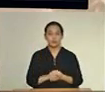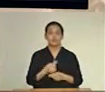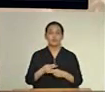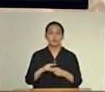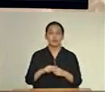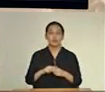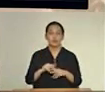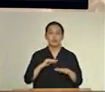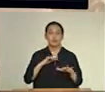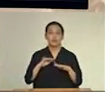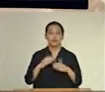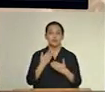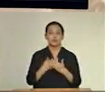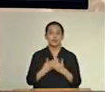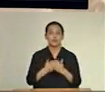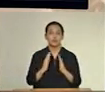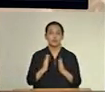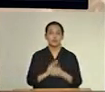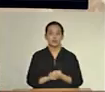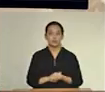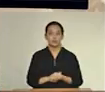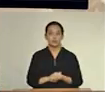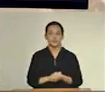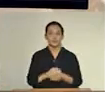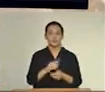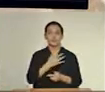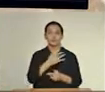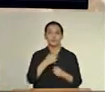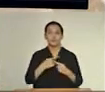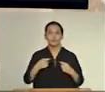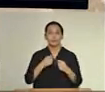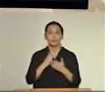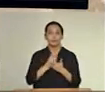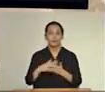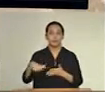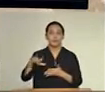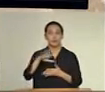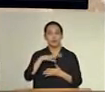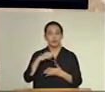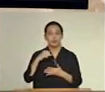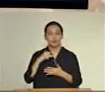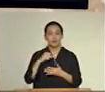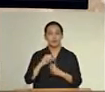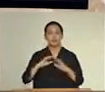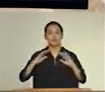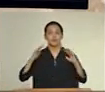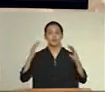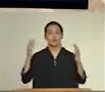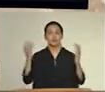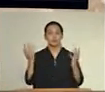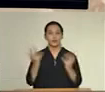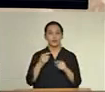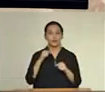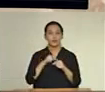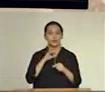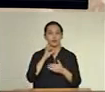ularning harakatlanishiga misol bo'ladi. Tirik organizmlar borki, ularning barchasi tashqi muhit ta'sirlariga